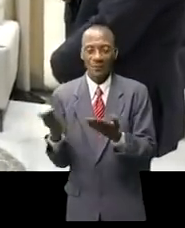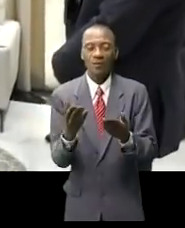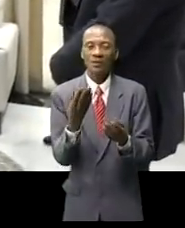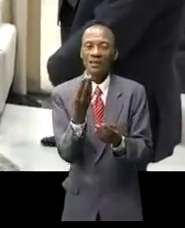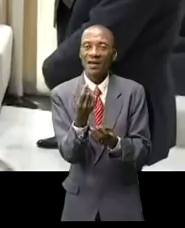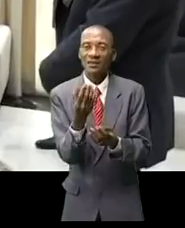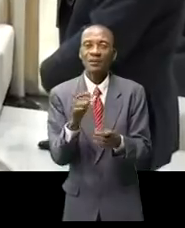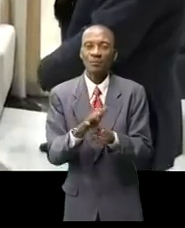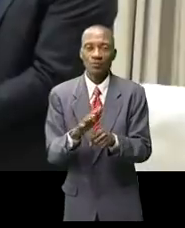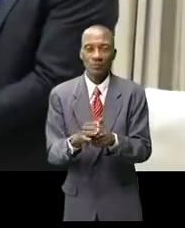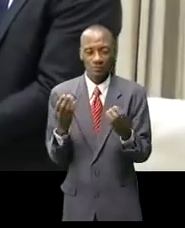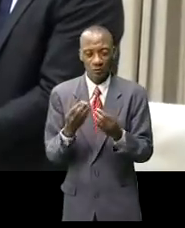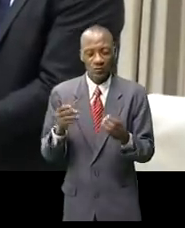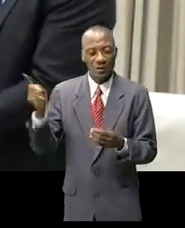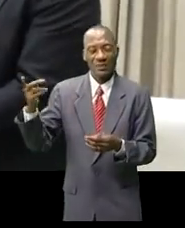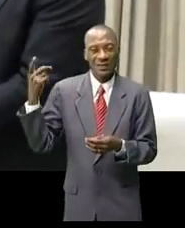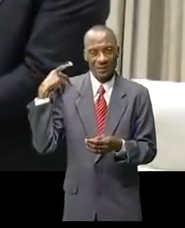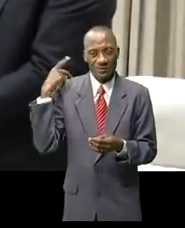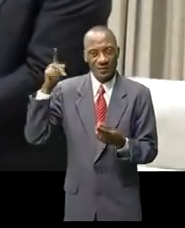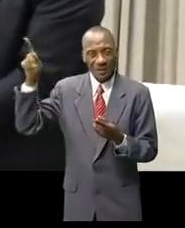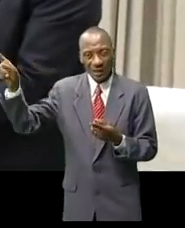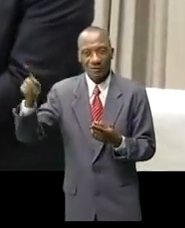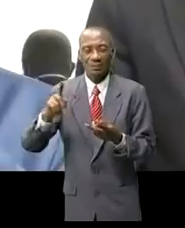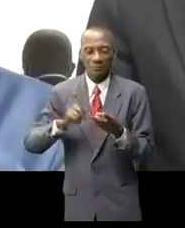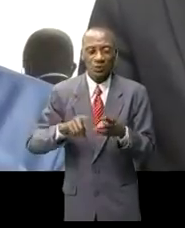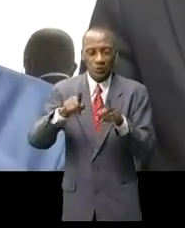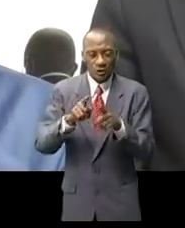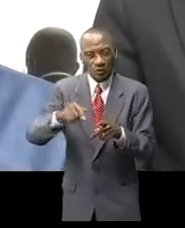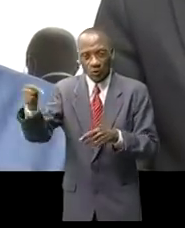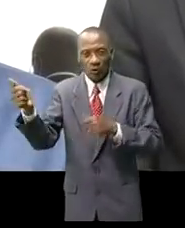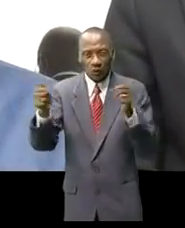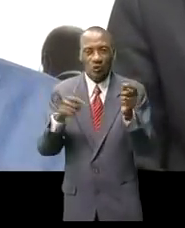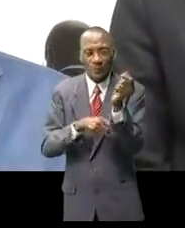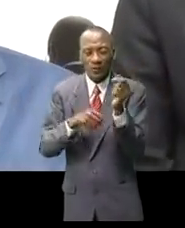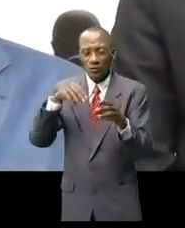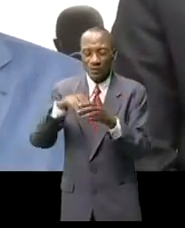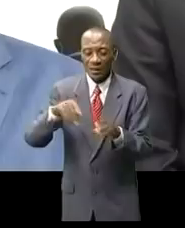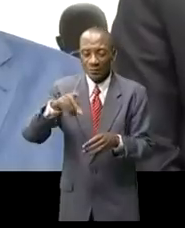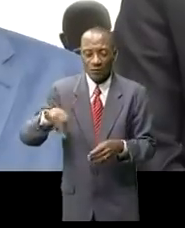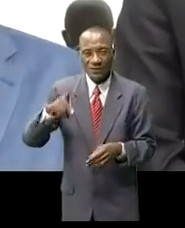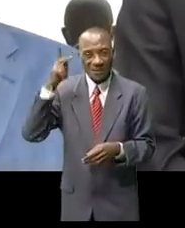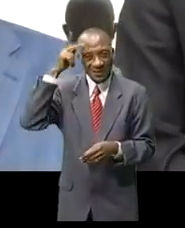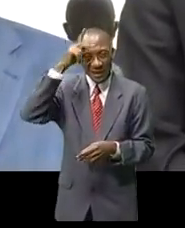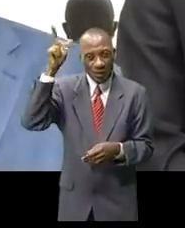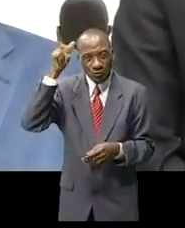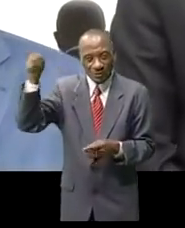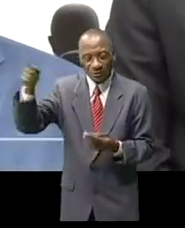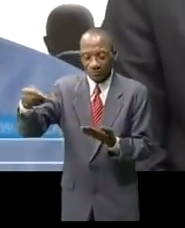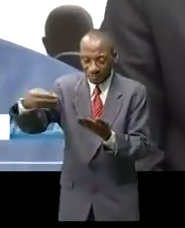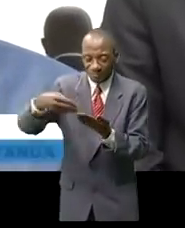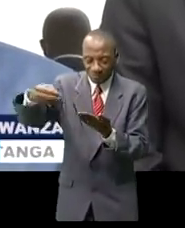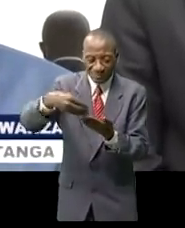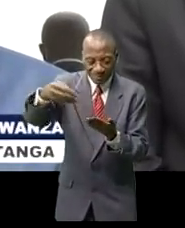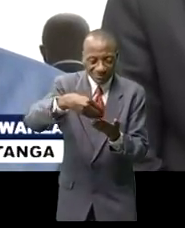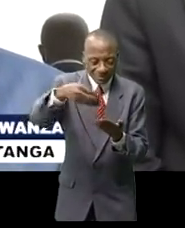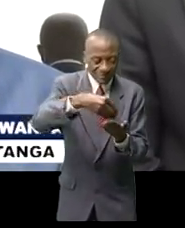la contribution des élus et des forces vives du Haut-Katanga. Lors de la dernière visite du chef de l'État à